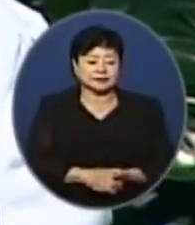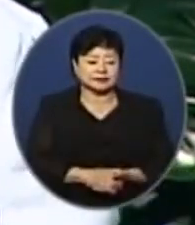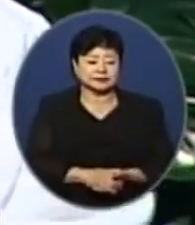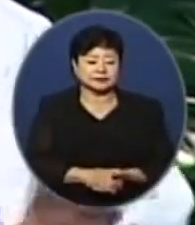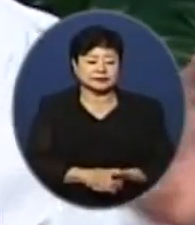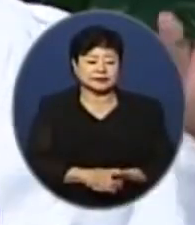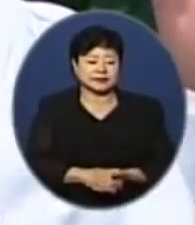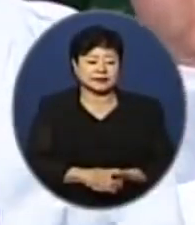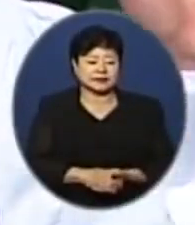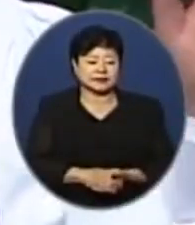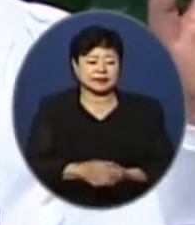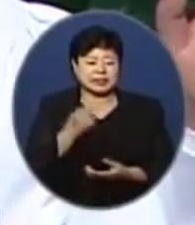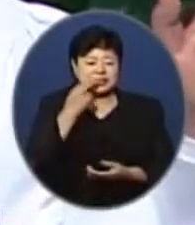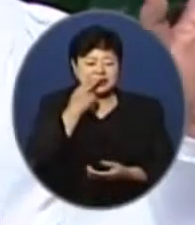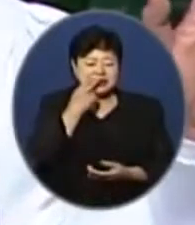히틀러가